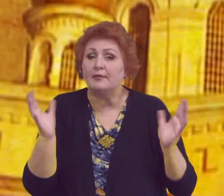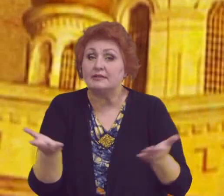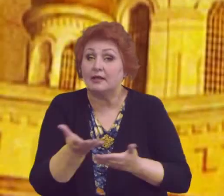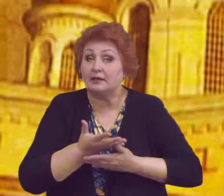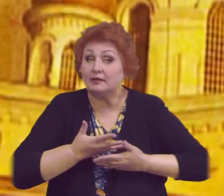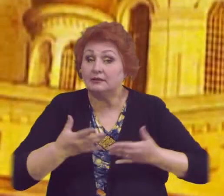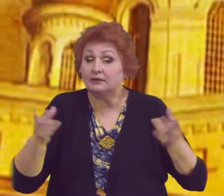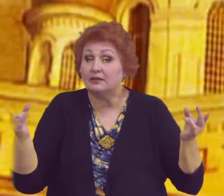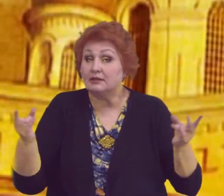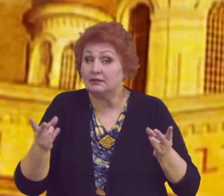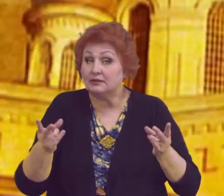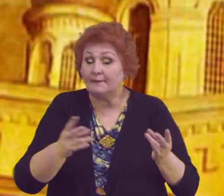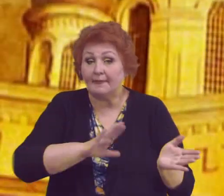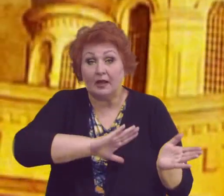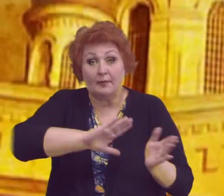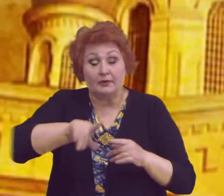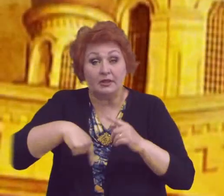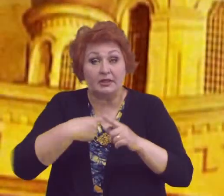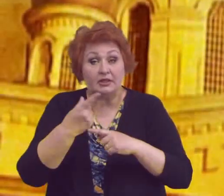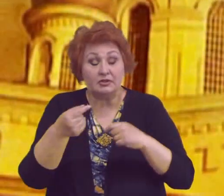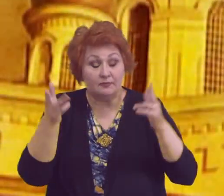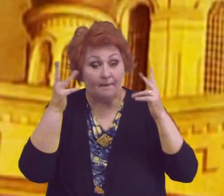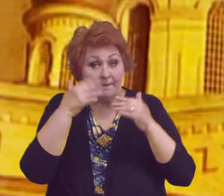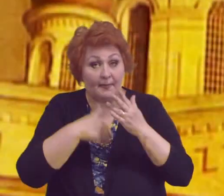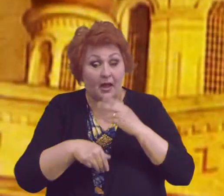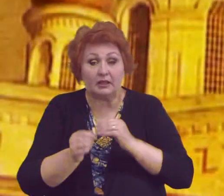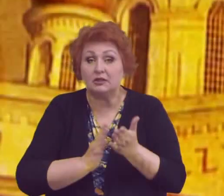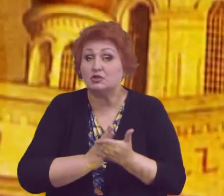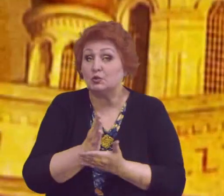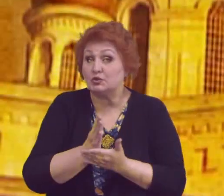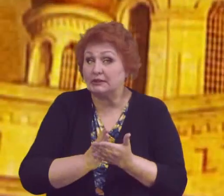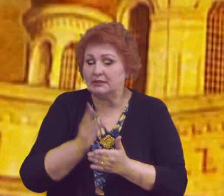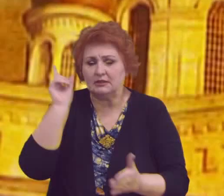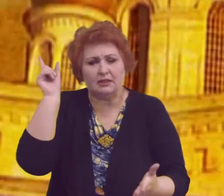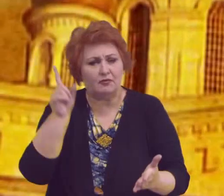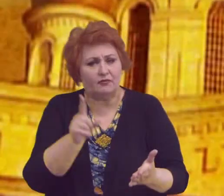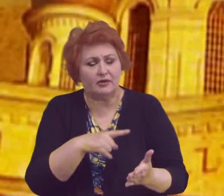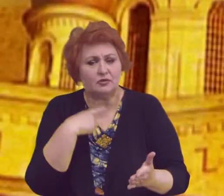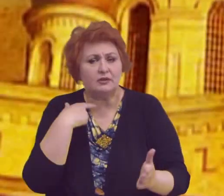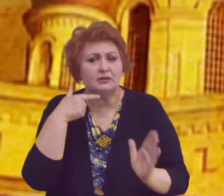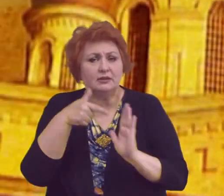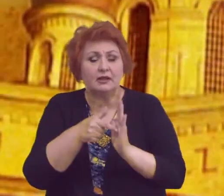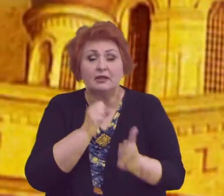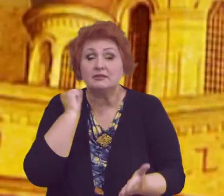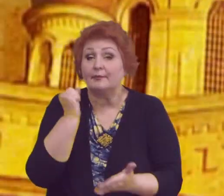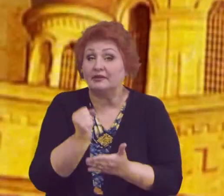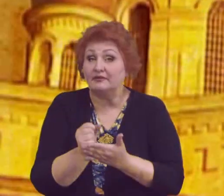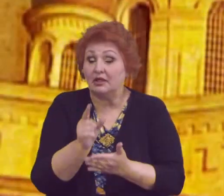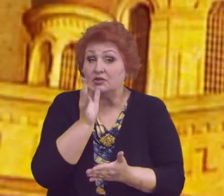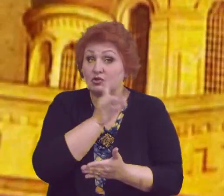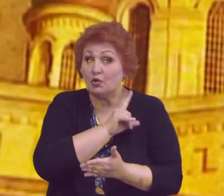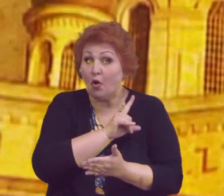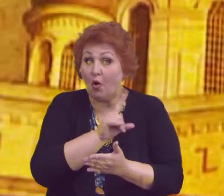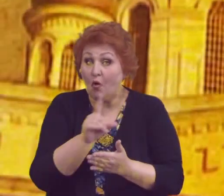от беды. Прошедшие через лагеря и тюрьмы монахи, священнослужители, верующие единогласно подтверждали, что